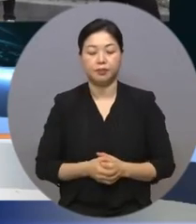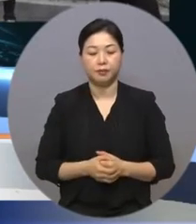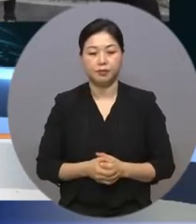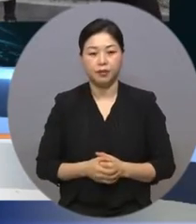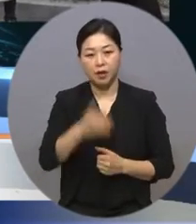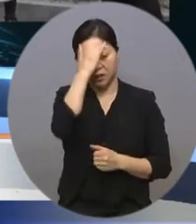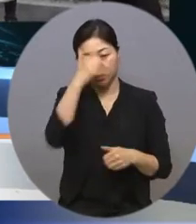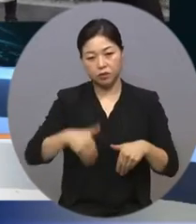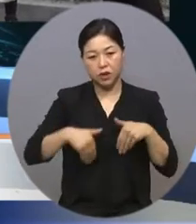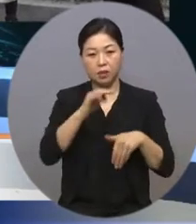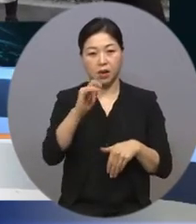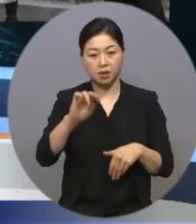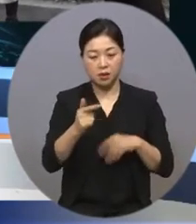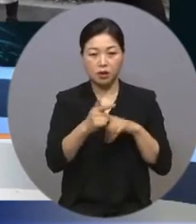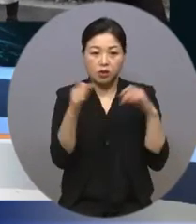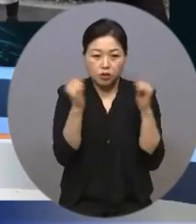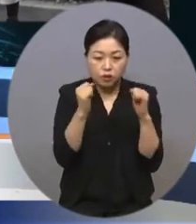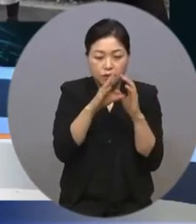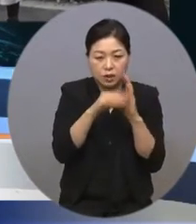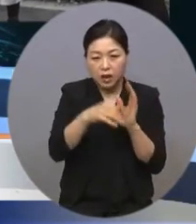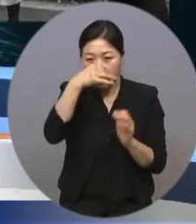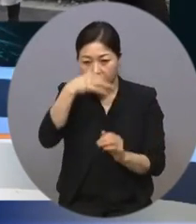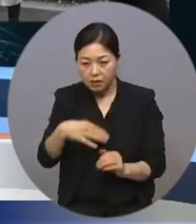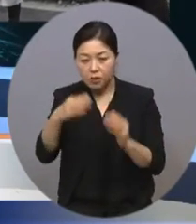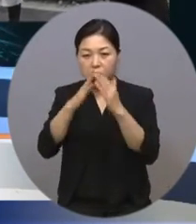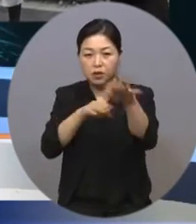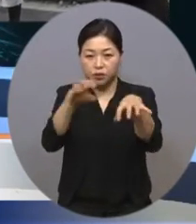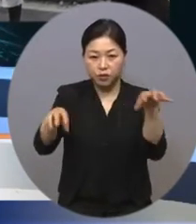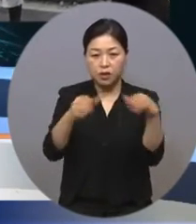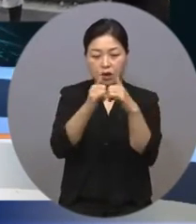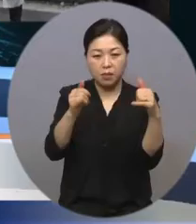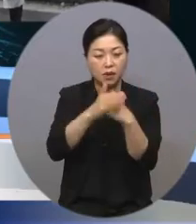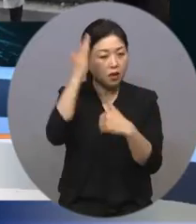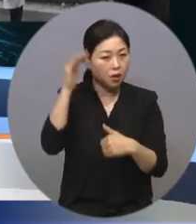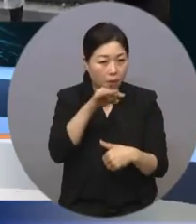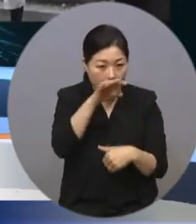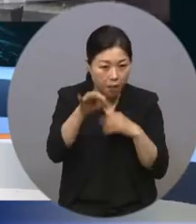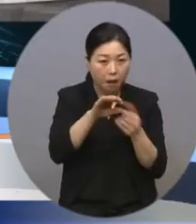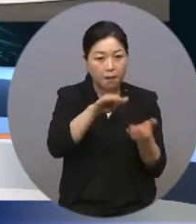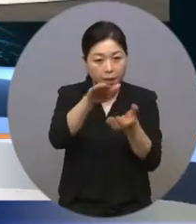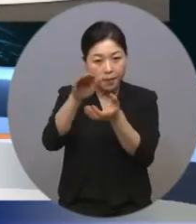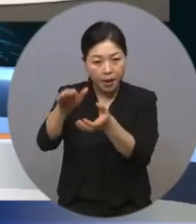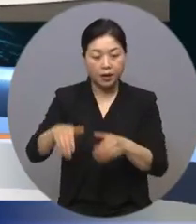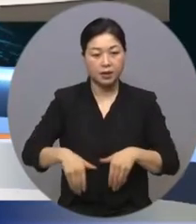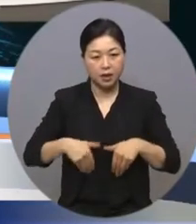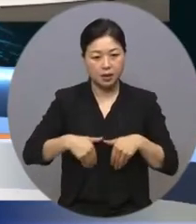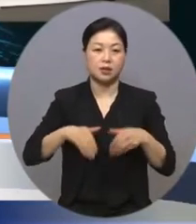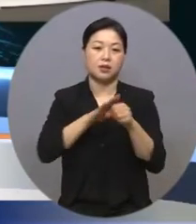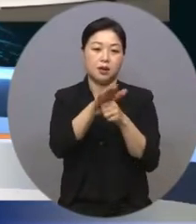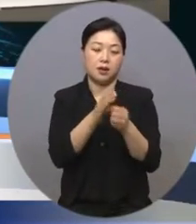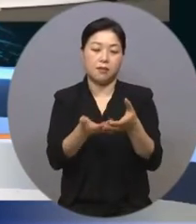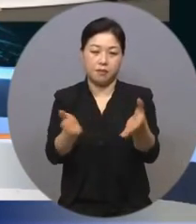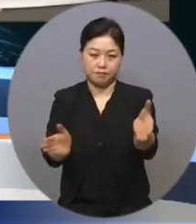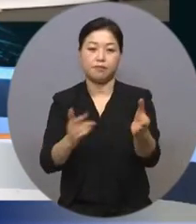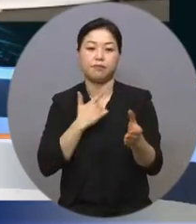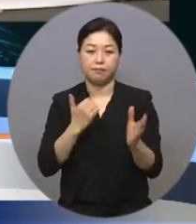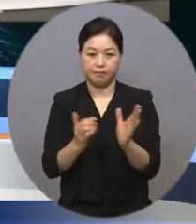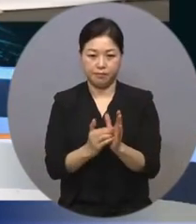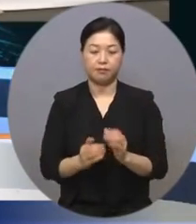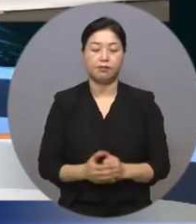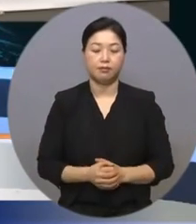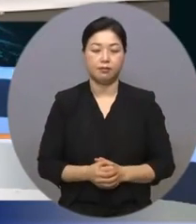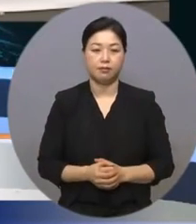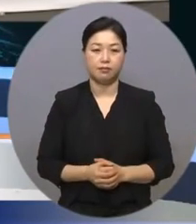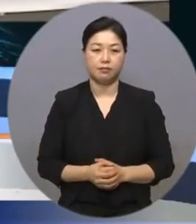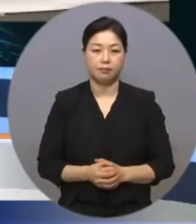충남 아산시에서 추운 겨울 힘든 이웃들에게 연탄을 통해 따뜻한 이웃사랑을 나누는 시간을 가졌습니다.